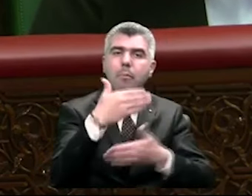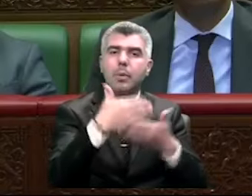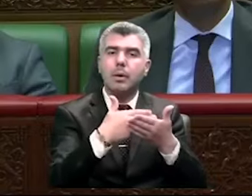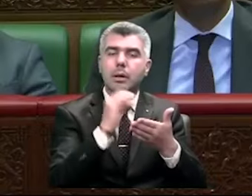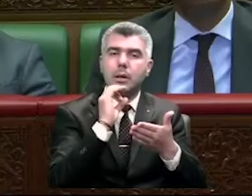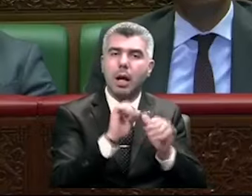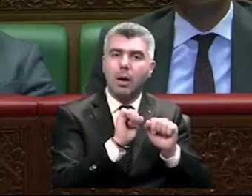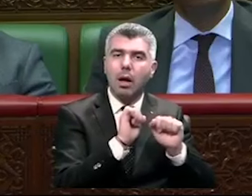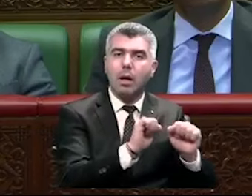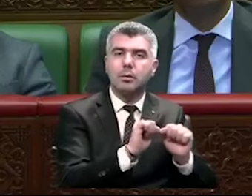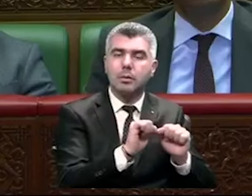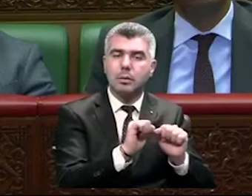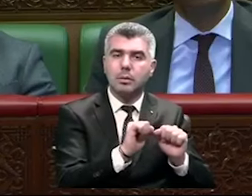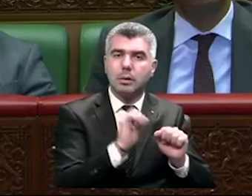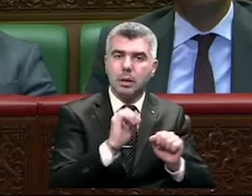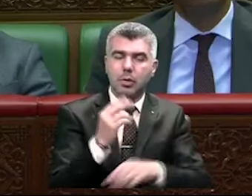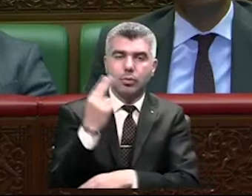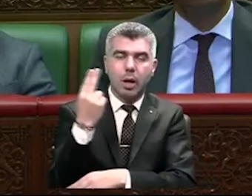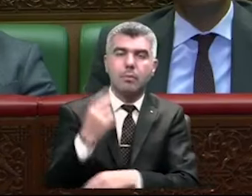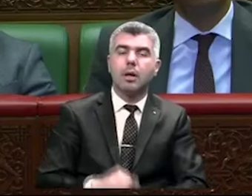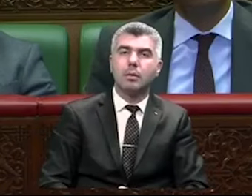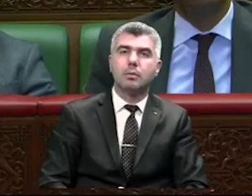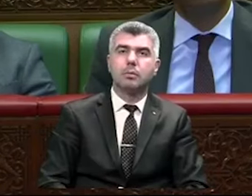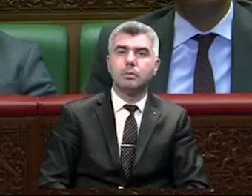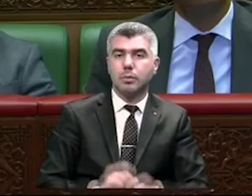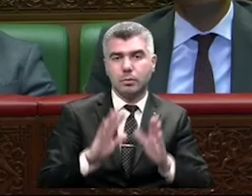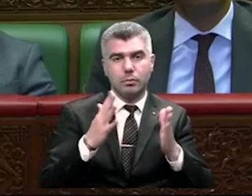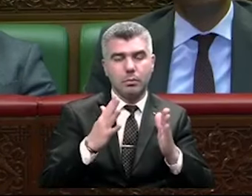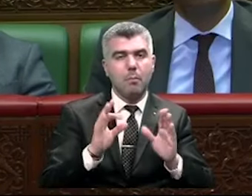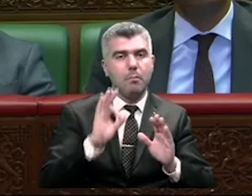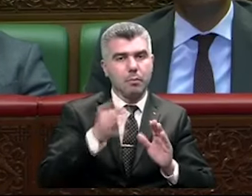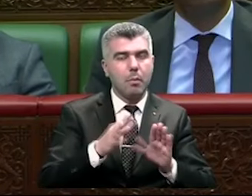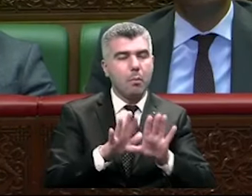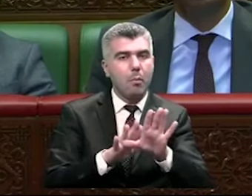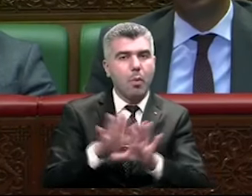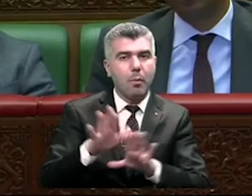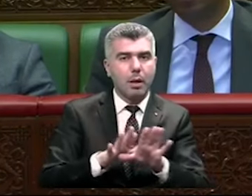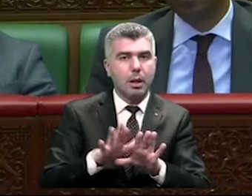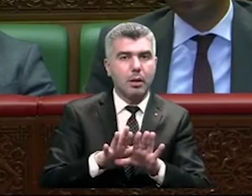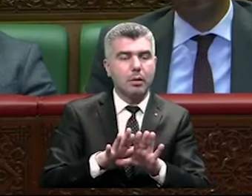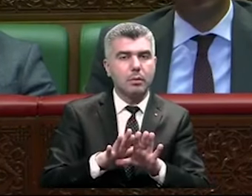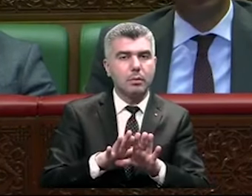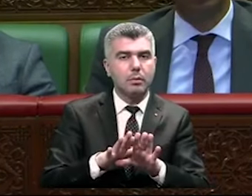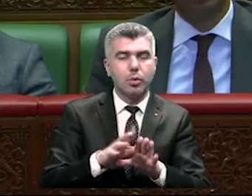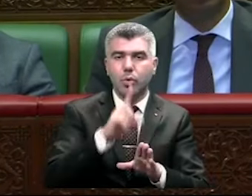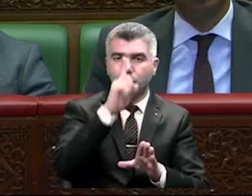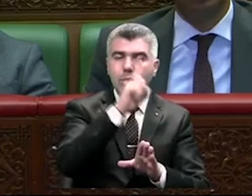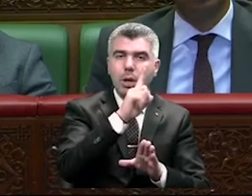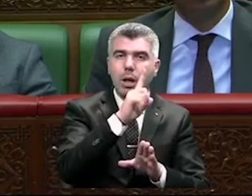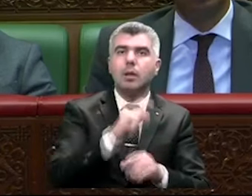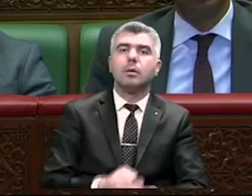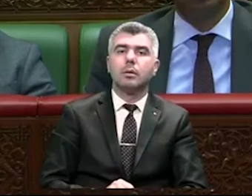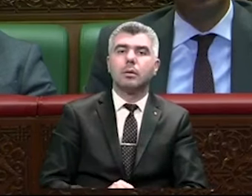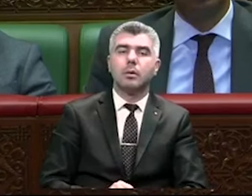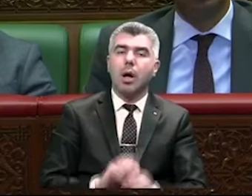السكن الجميع وفي هذا الاطار فاننا ننوه بهذه المبادره ونامل ان ان